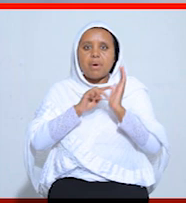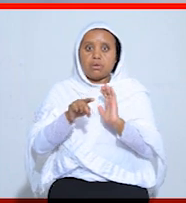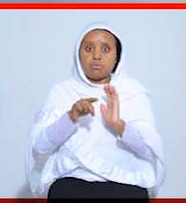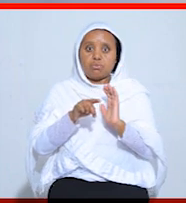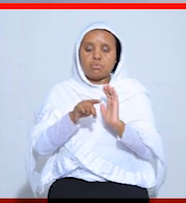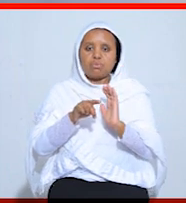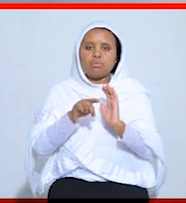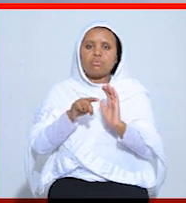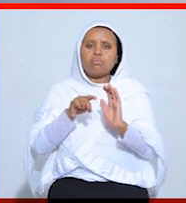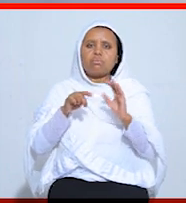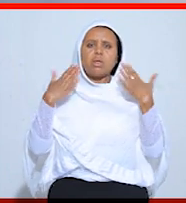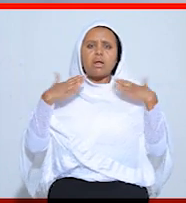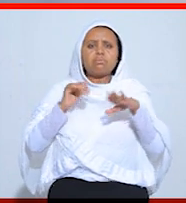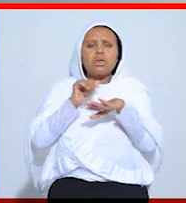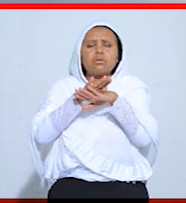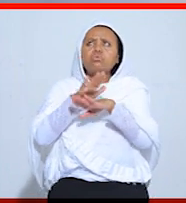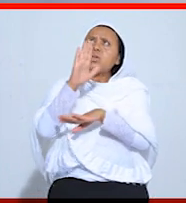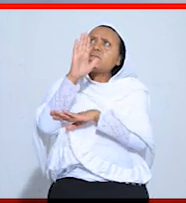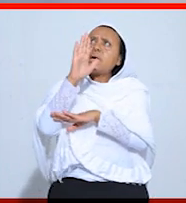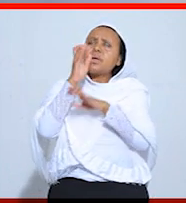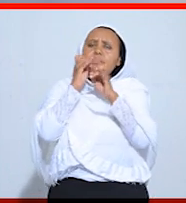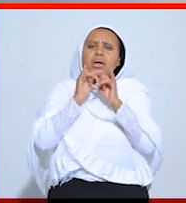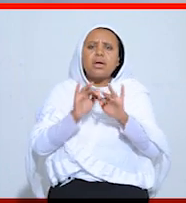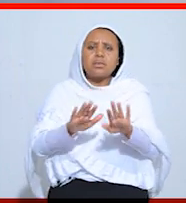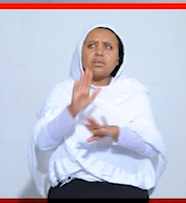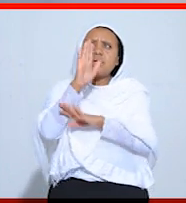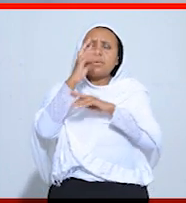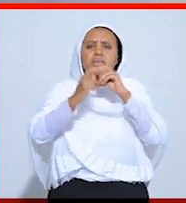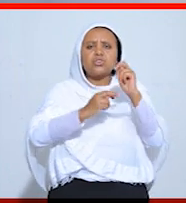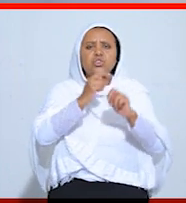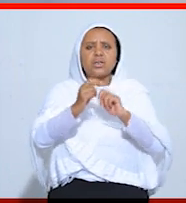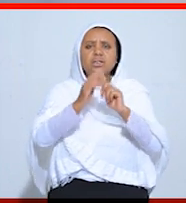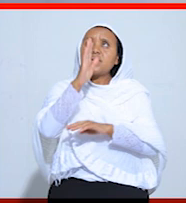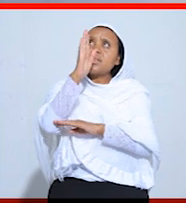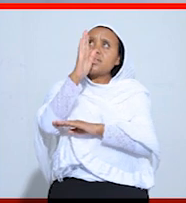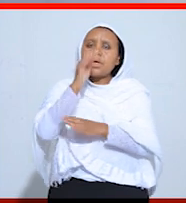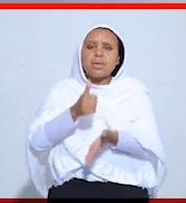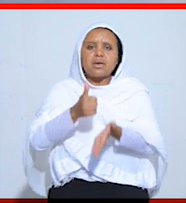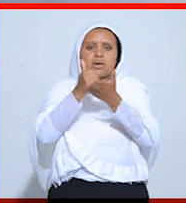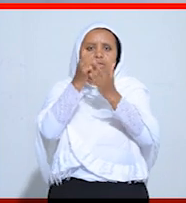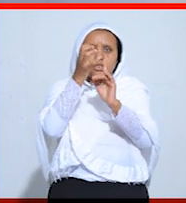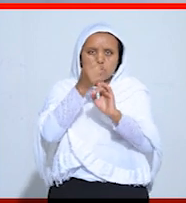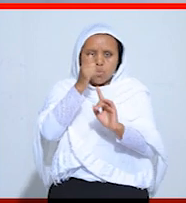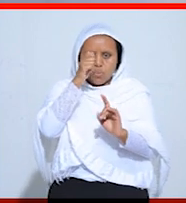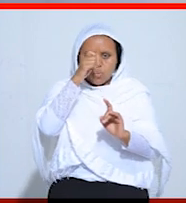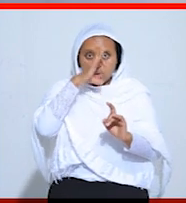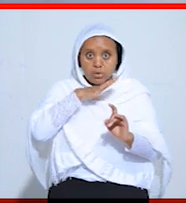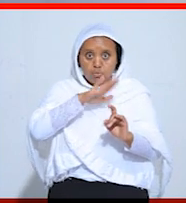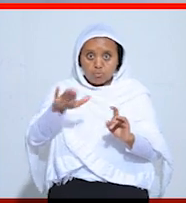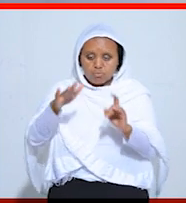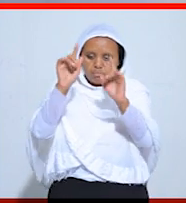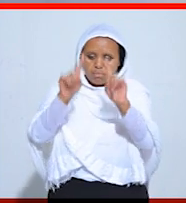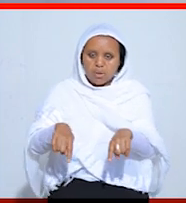መላእክት መልእክተኞች ናቸው። የእግዚአብሔርን በረከት፣ የእግዚአብሔርን ቸርነት፣ የእግዚአብሔርን ረድኤት ይዘው ወደ ሰው ልጆች